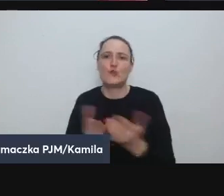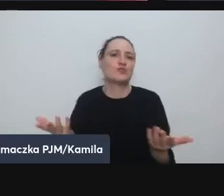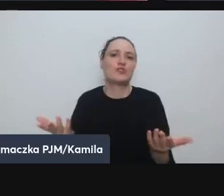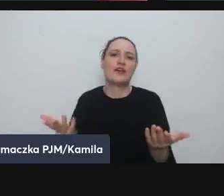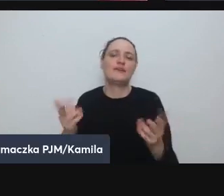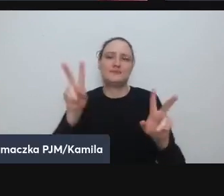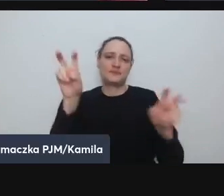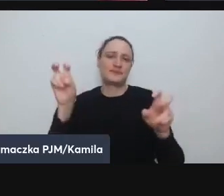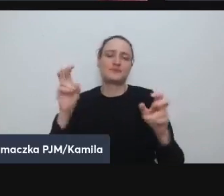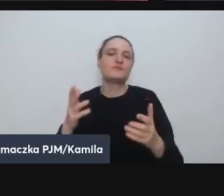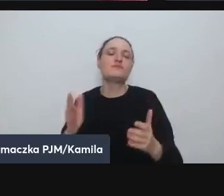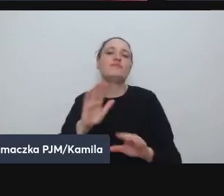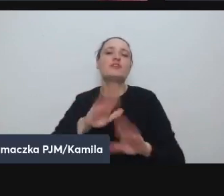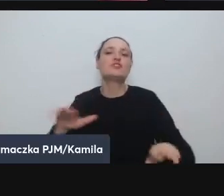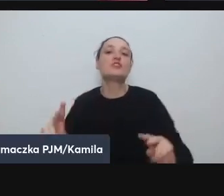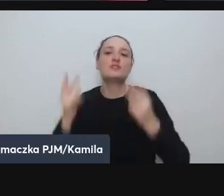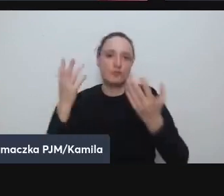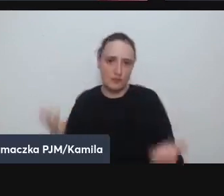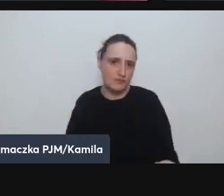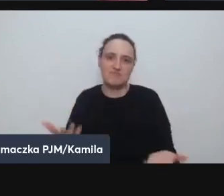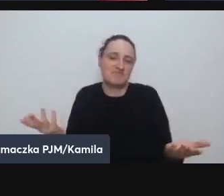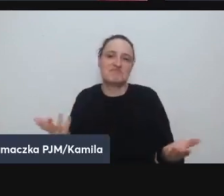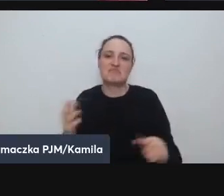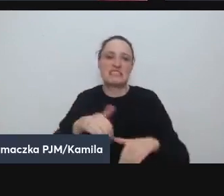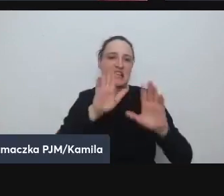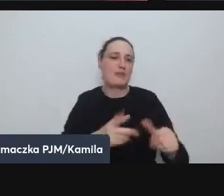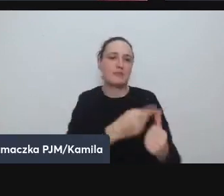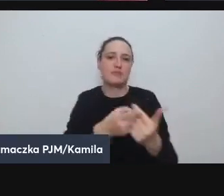Allegro, co tam chcecie. Dobra, to